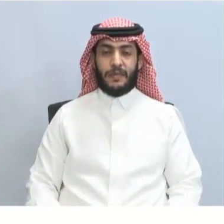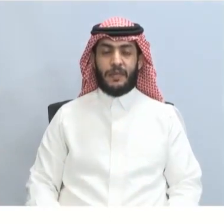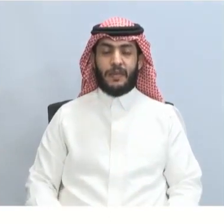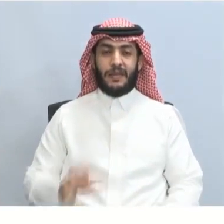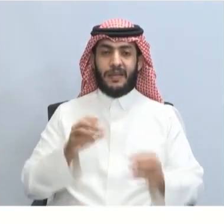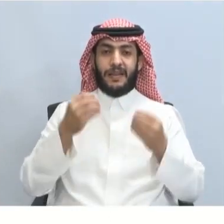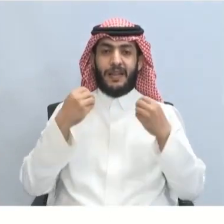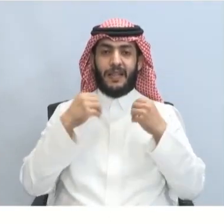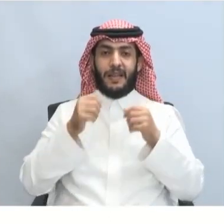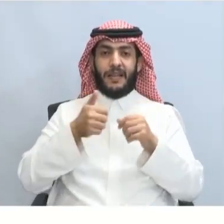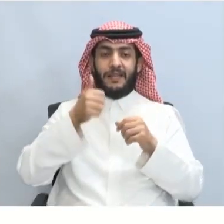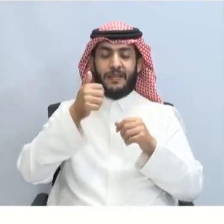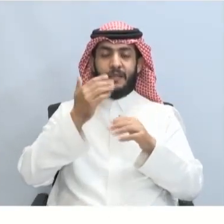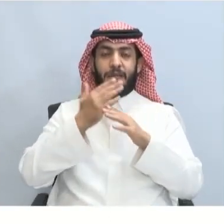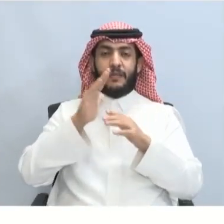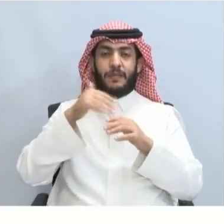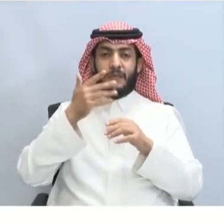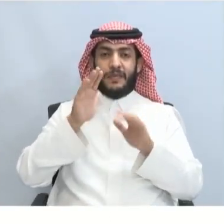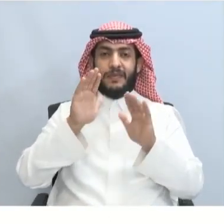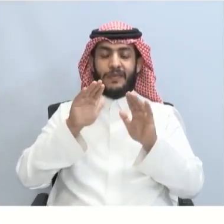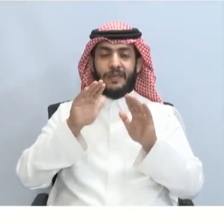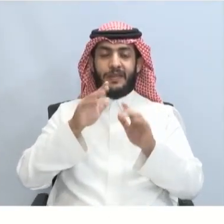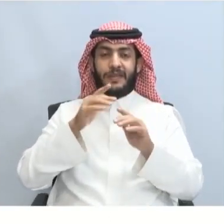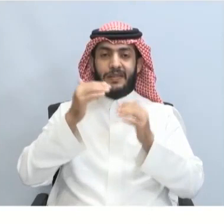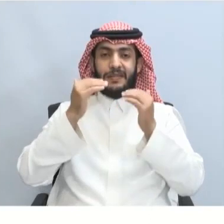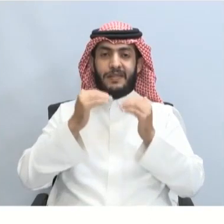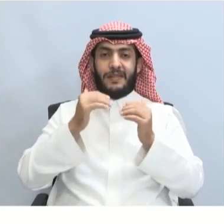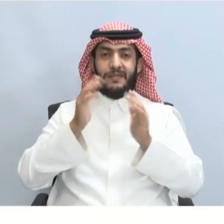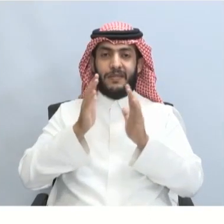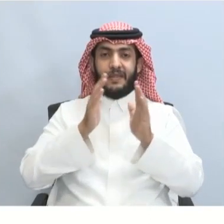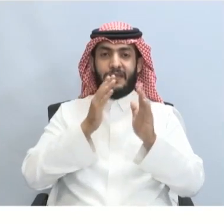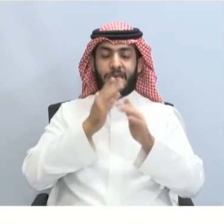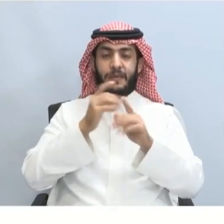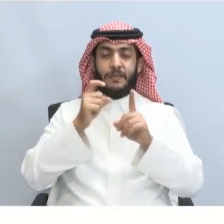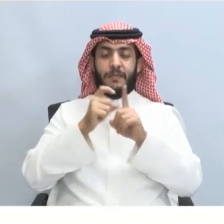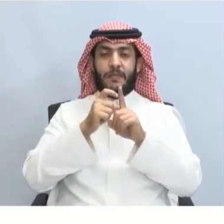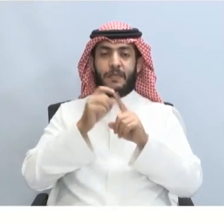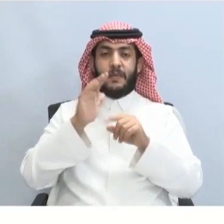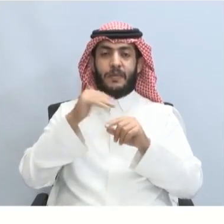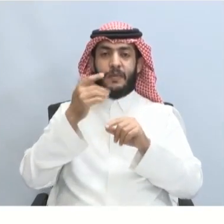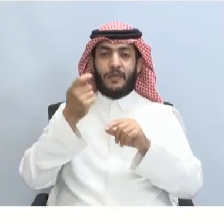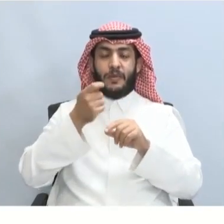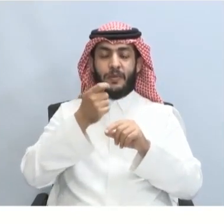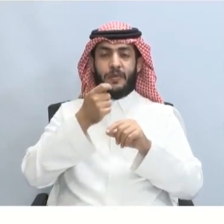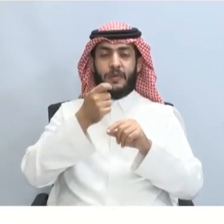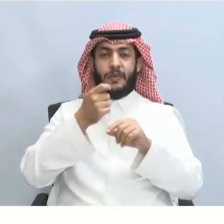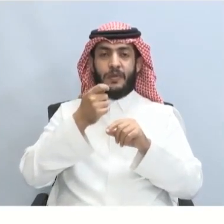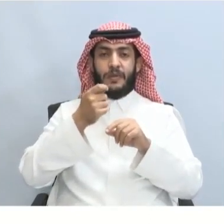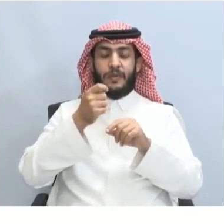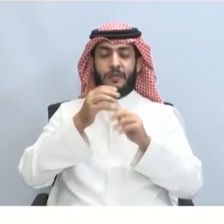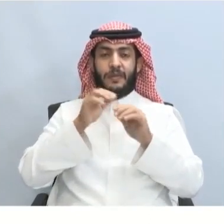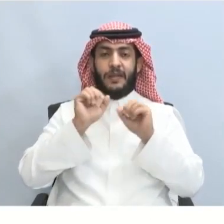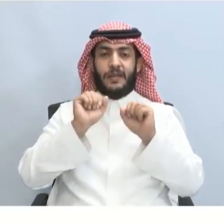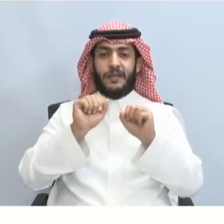رياضات ك المفضله ثم لدينا في الاسفل فقره البي واكتب هنا